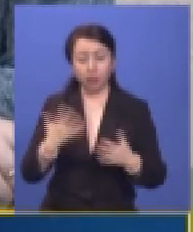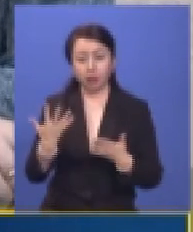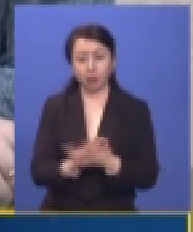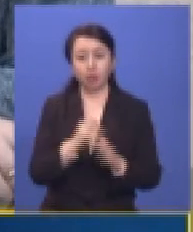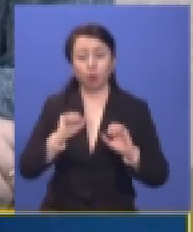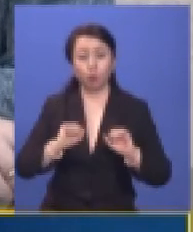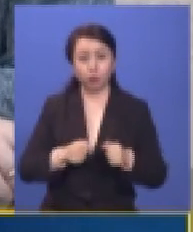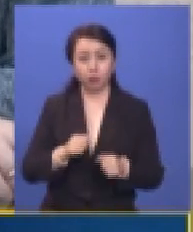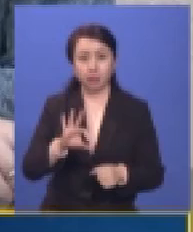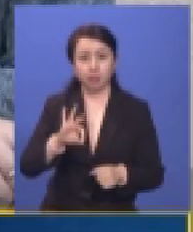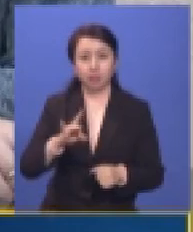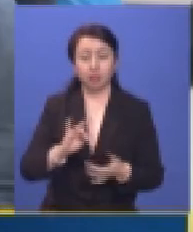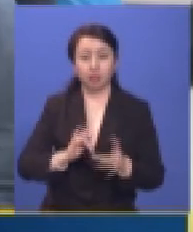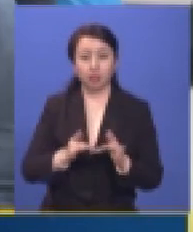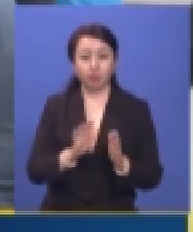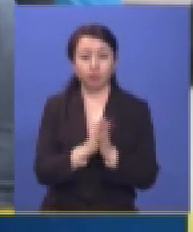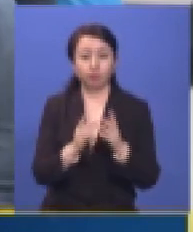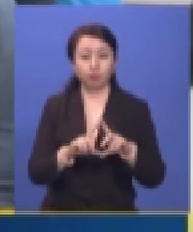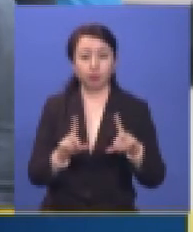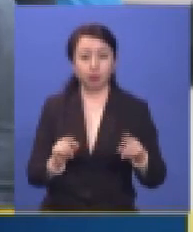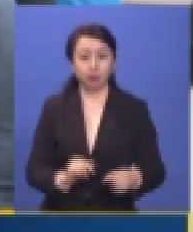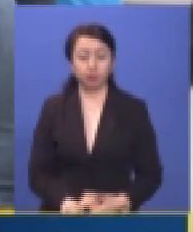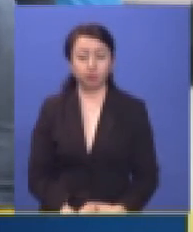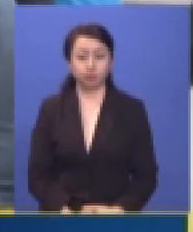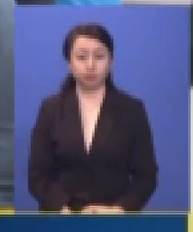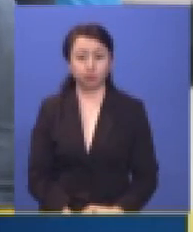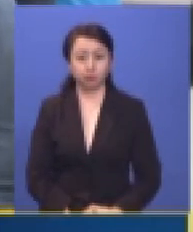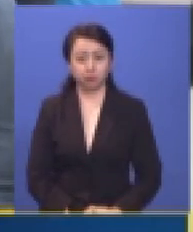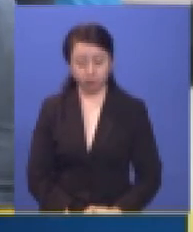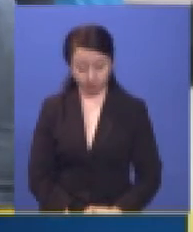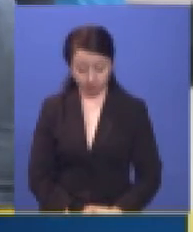его можно на страницах в социальных сетях библиотеки. Мадина Нуркина, Адиль Нуржанов, служба новостей.